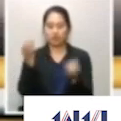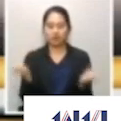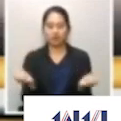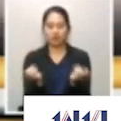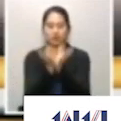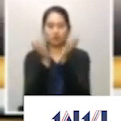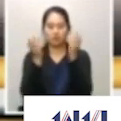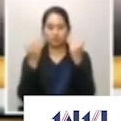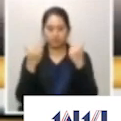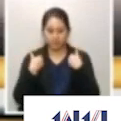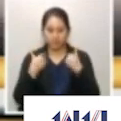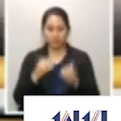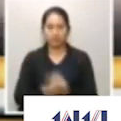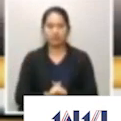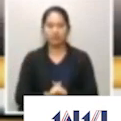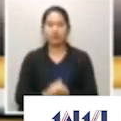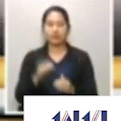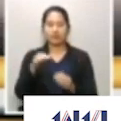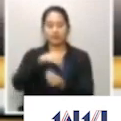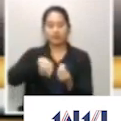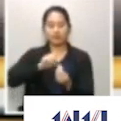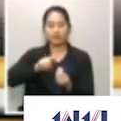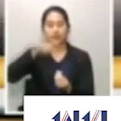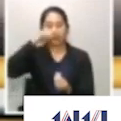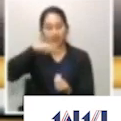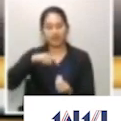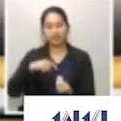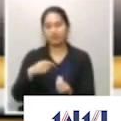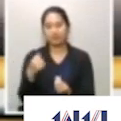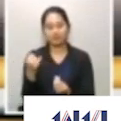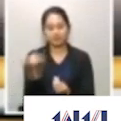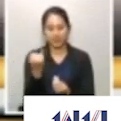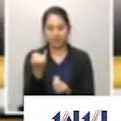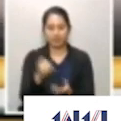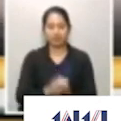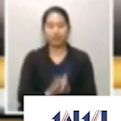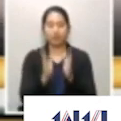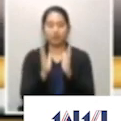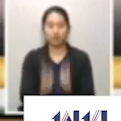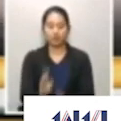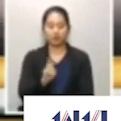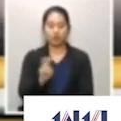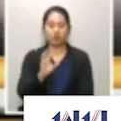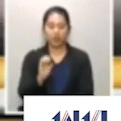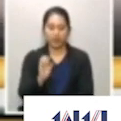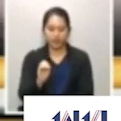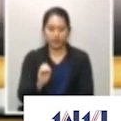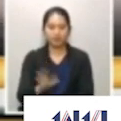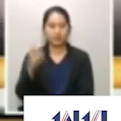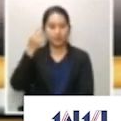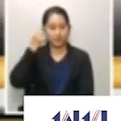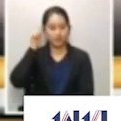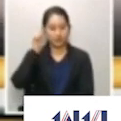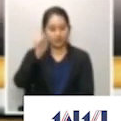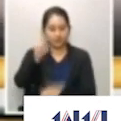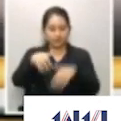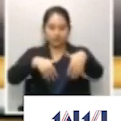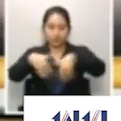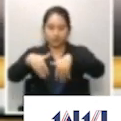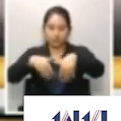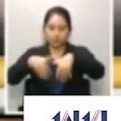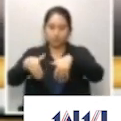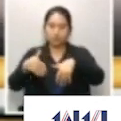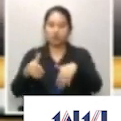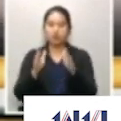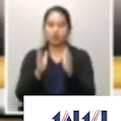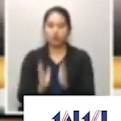ของประเทศย่ำแย่สว.250คนเคยคิดถึงประชาชนคนยาก